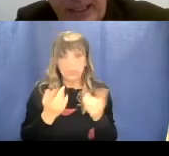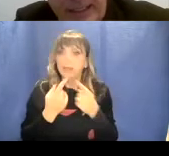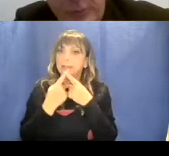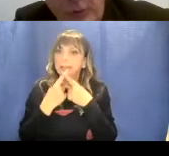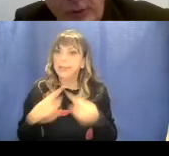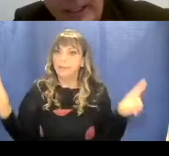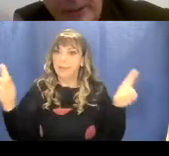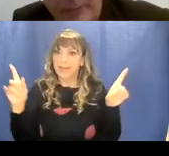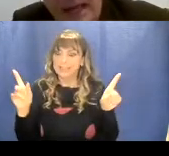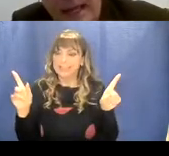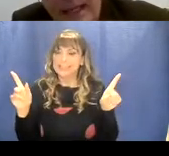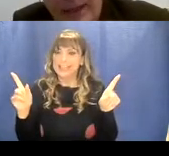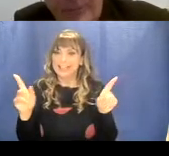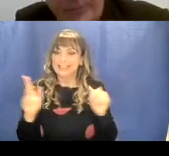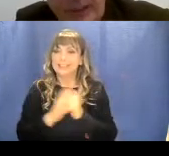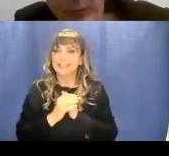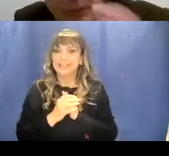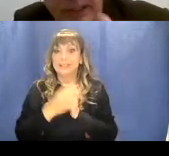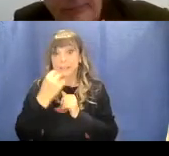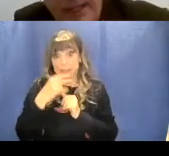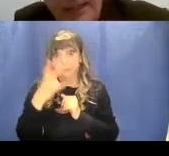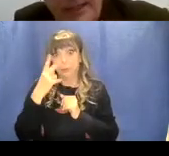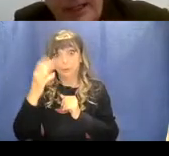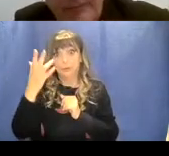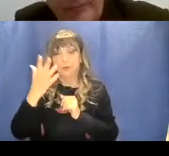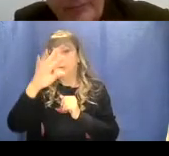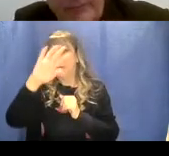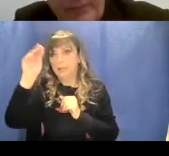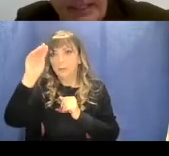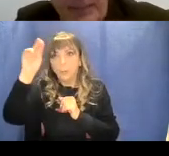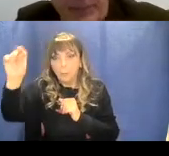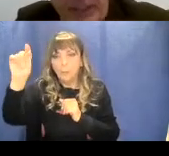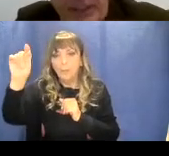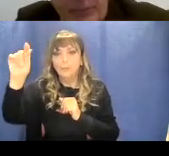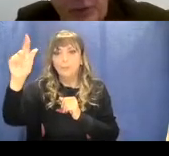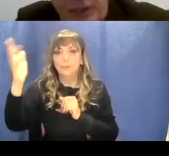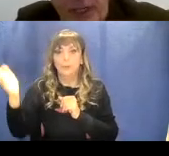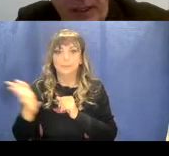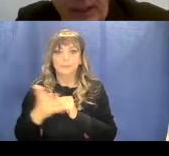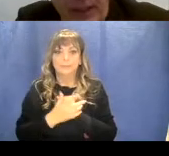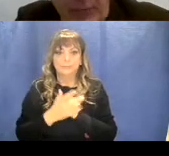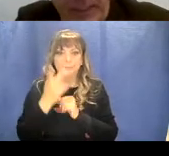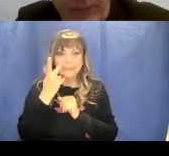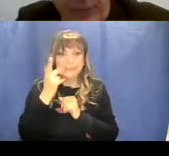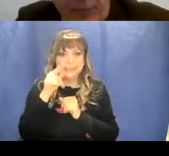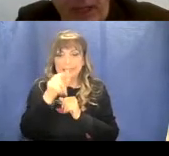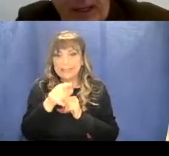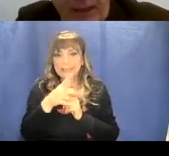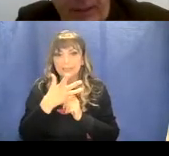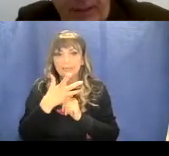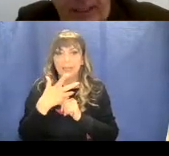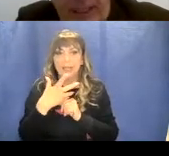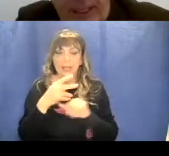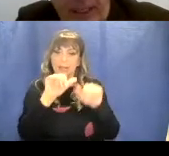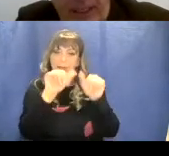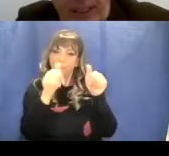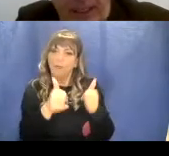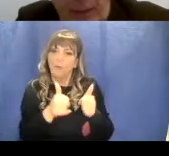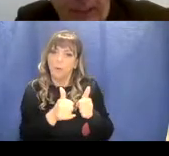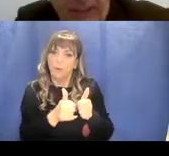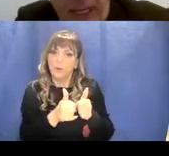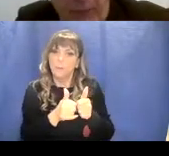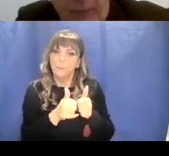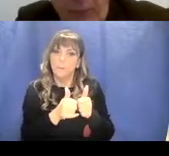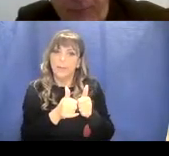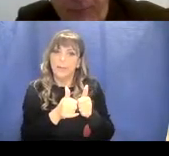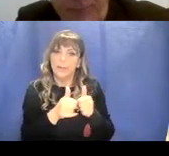se la si può ritrovare localmente per esempio vedete qui c'è questa figura che è